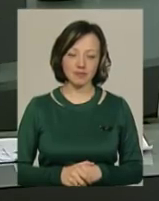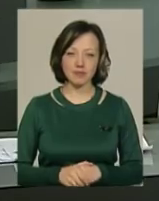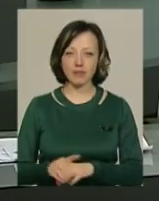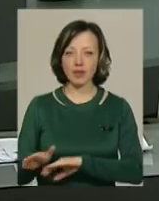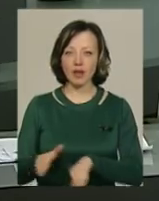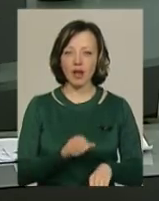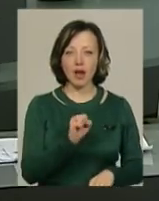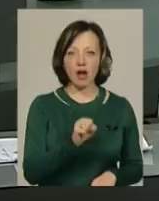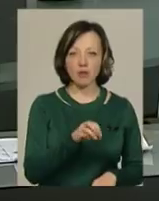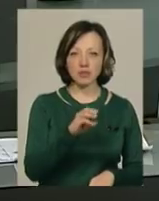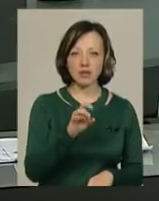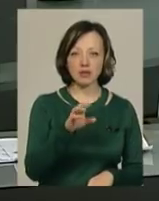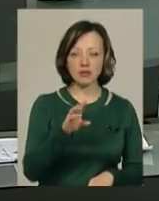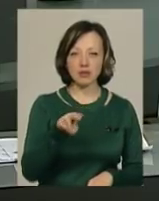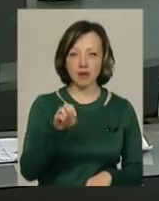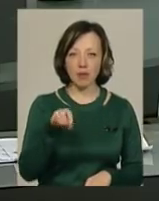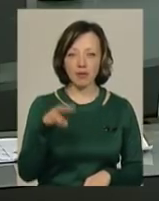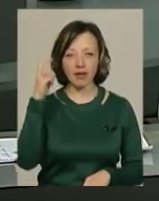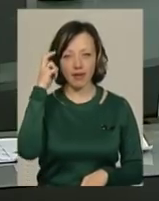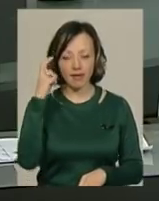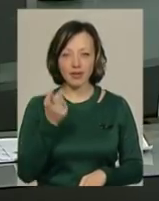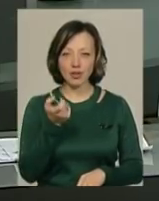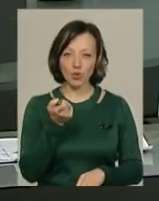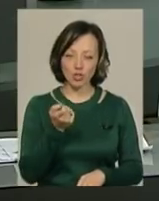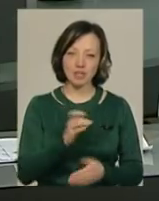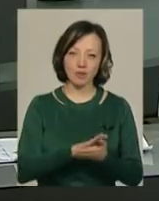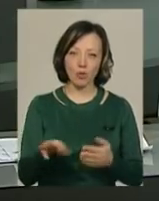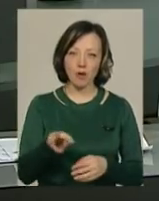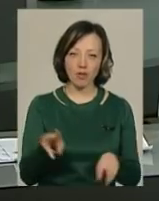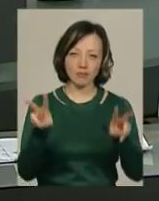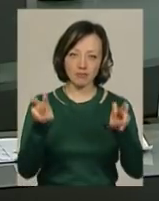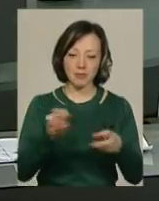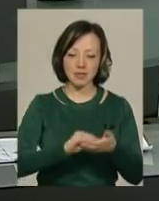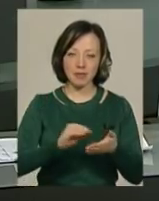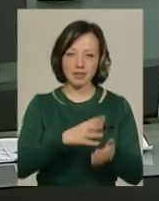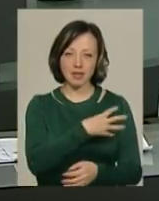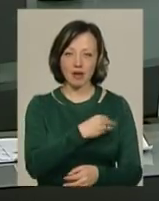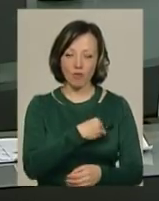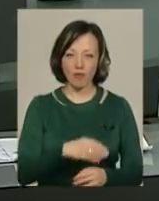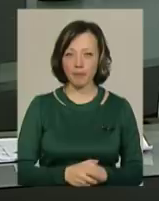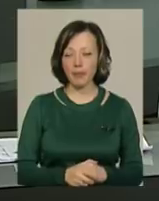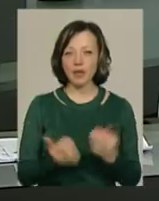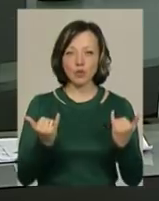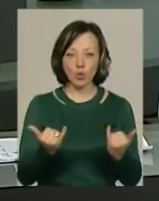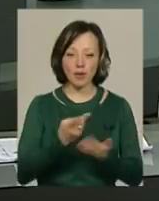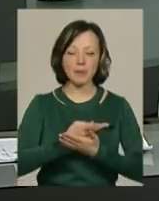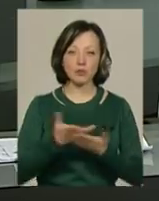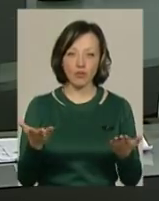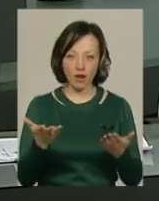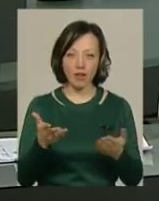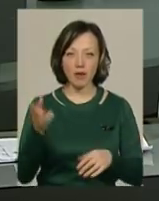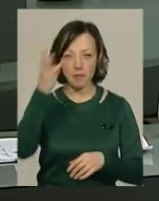Амстердам, Київ і трохи Святого Миколая. Так назвала свій новий роман письменниця зі Львова Галина Рис. Сьогодні вона презентувала